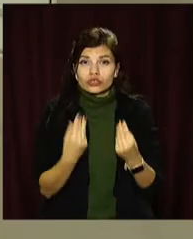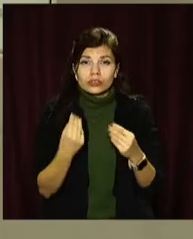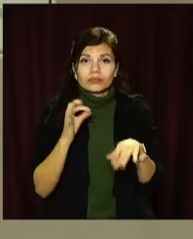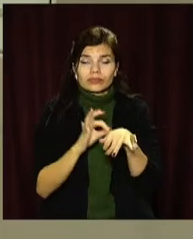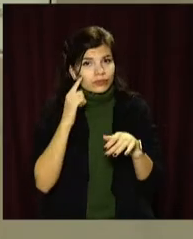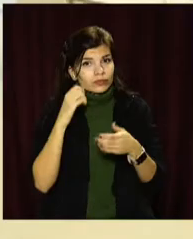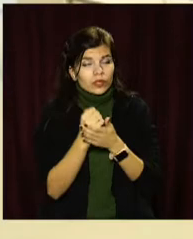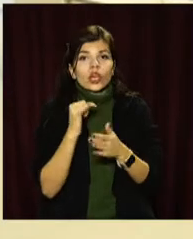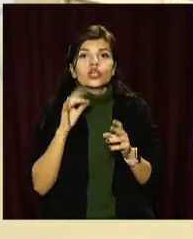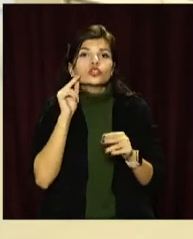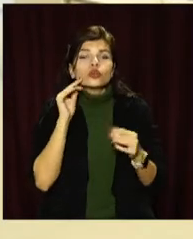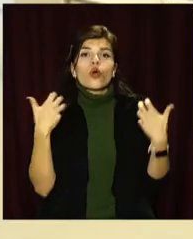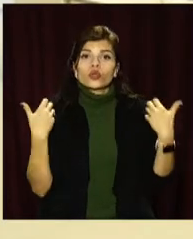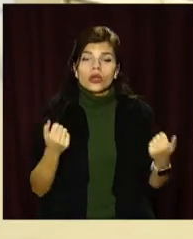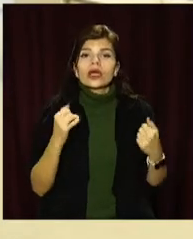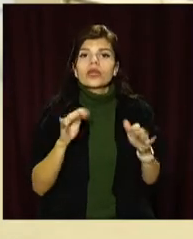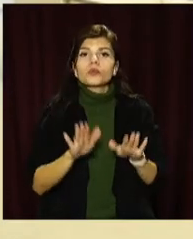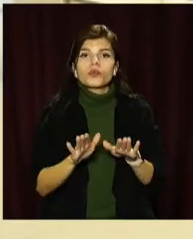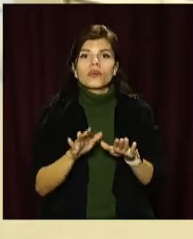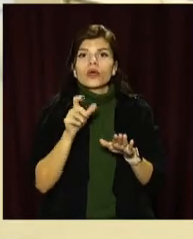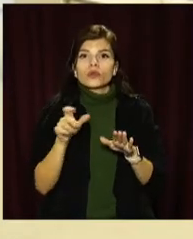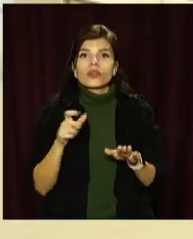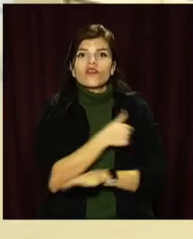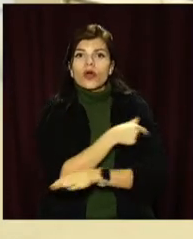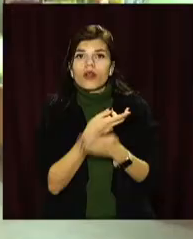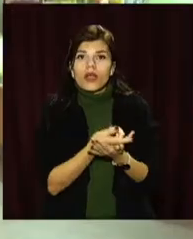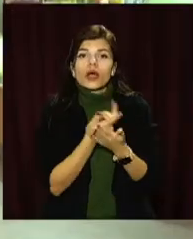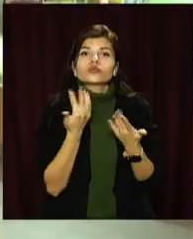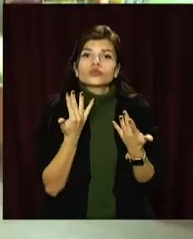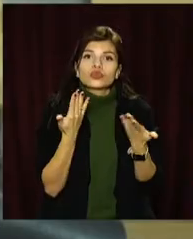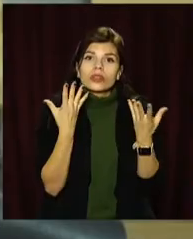хто одужав, та тривалість перебування пацієнтів в лікарнях.